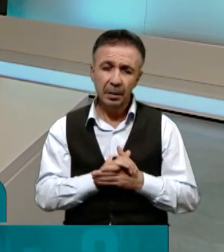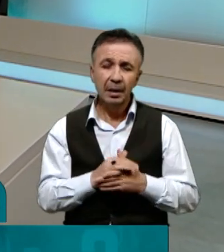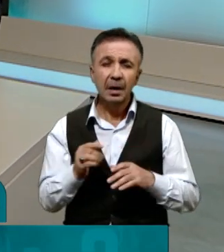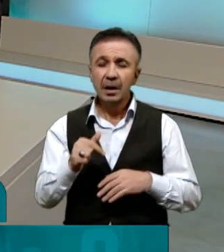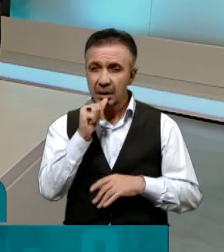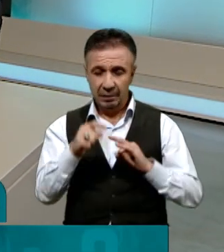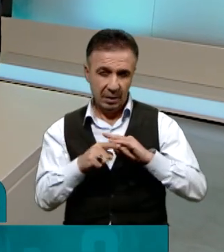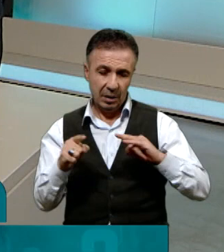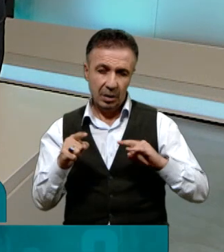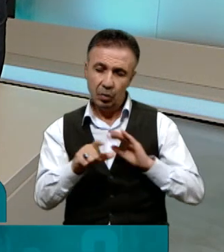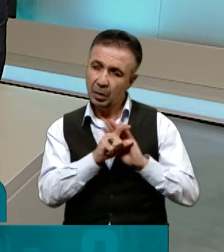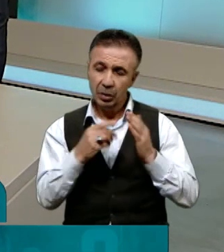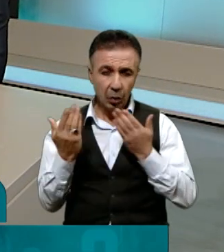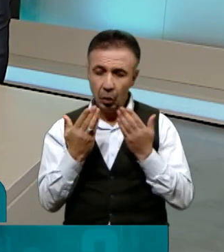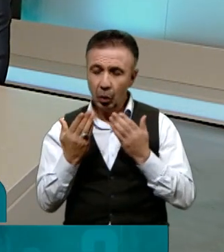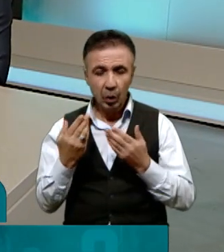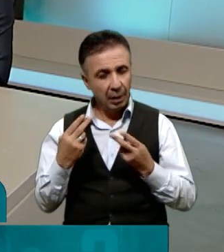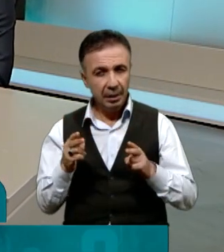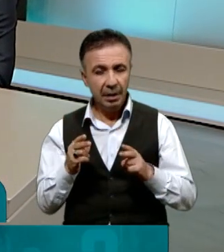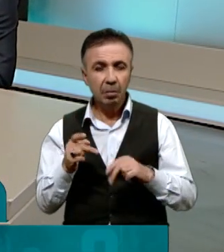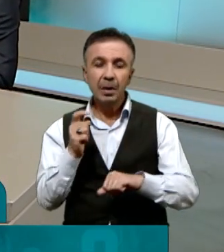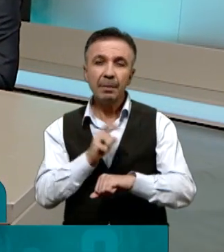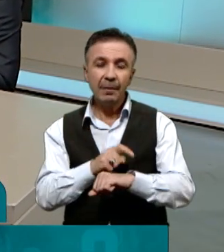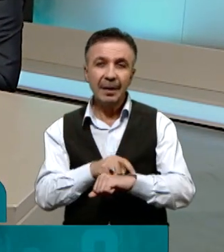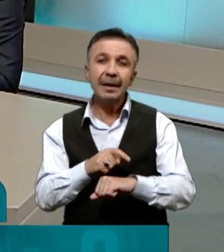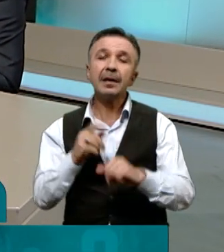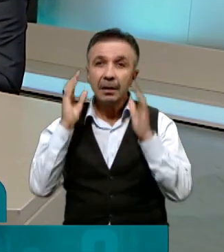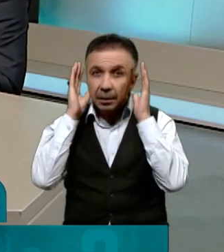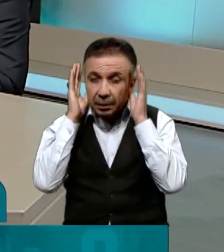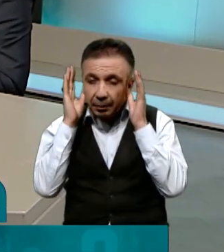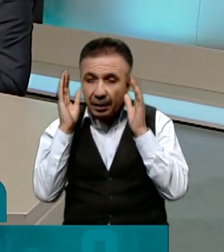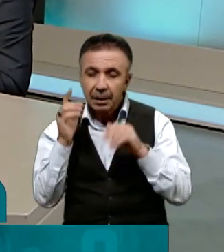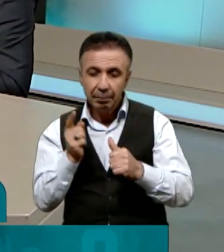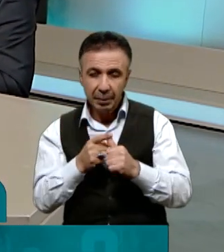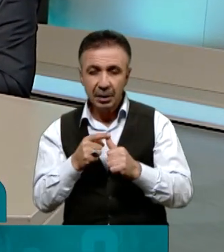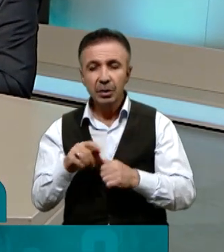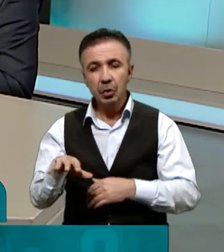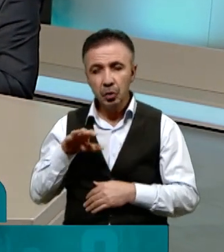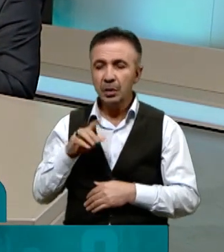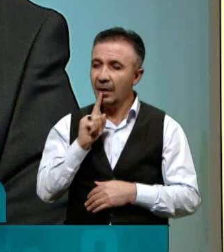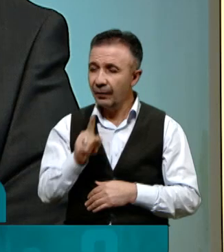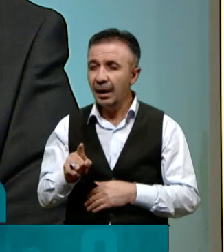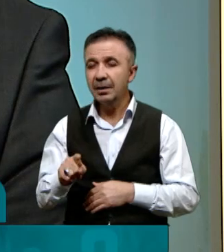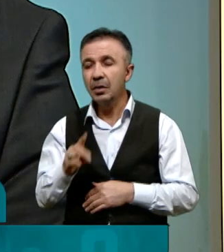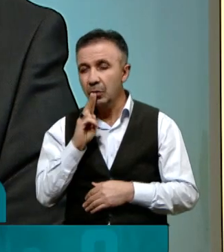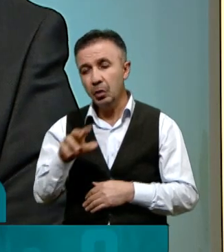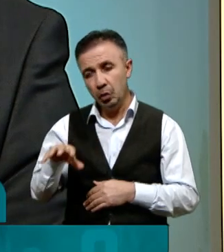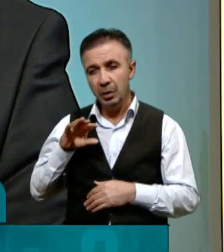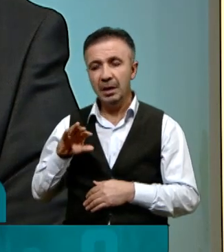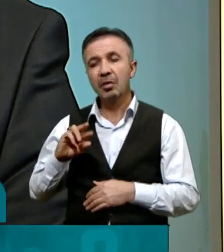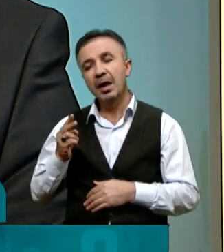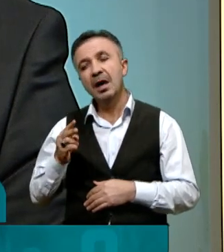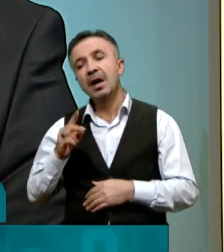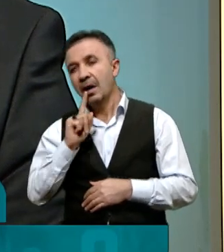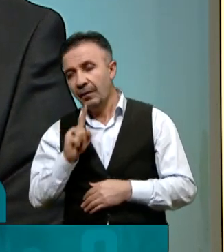Hocam. Kısaca burada bir vakit namazında ilk sünnet, farz, son sünnet veya sünnet,